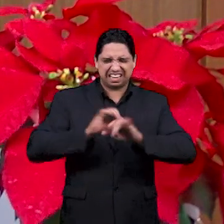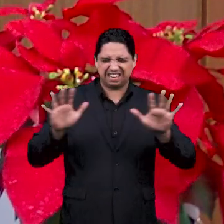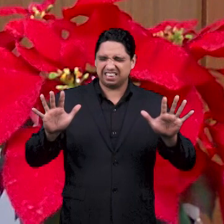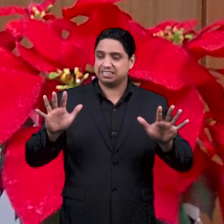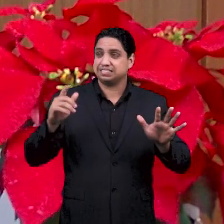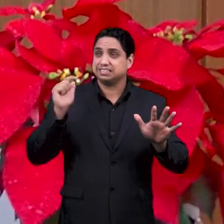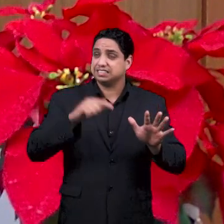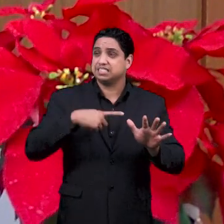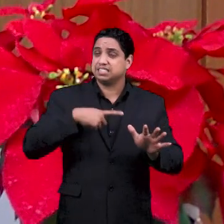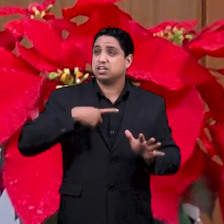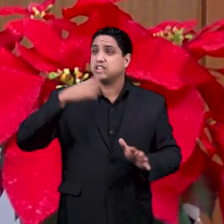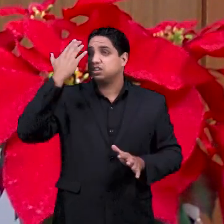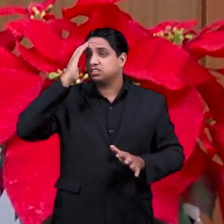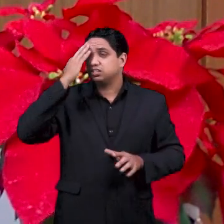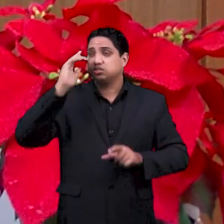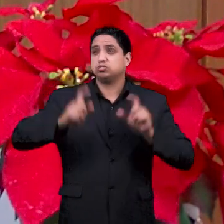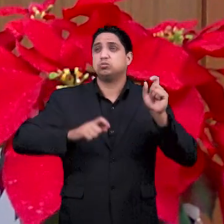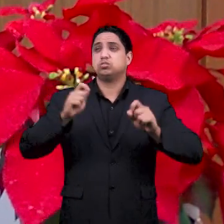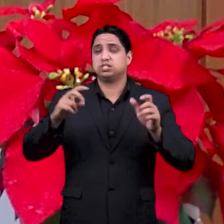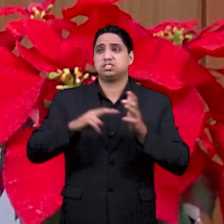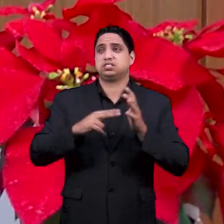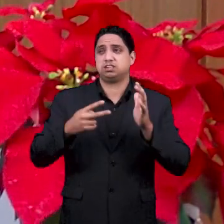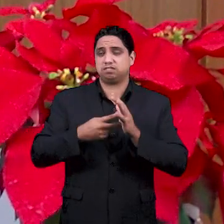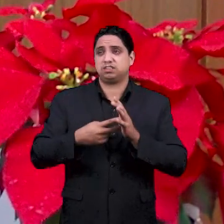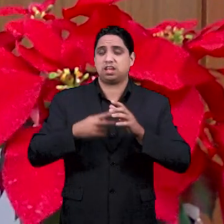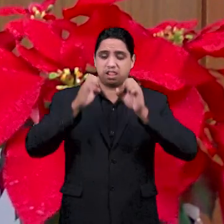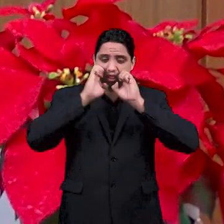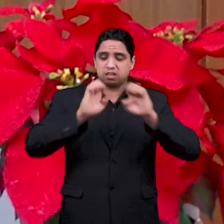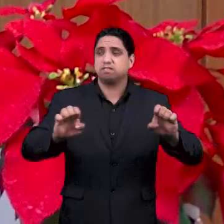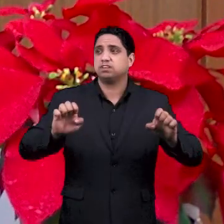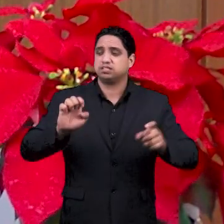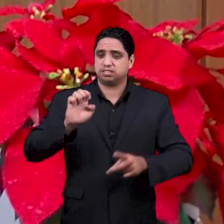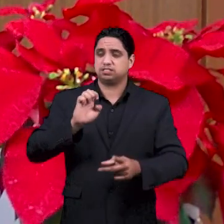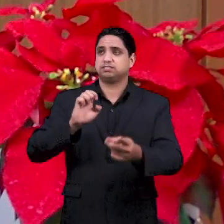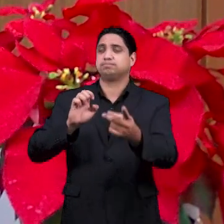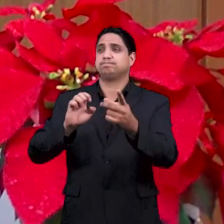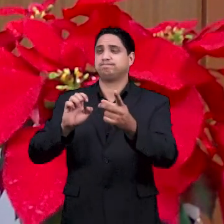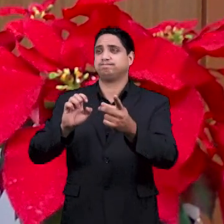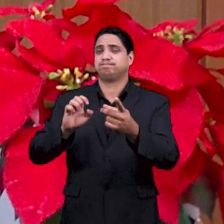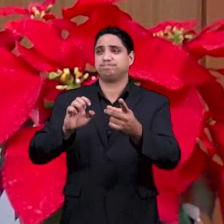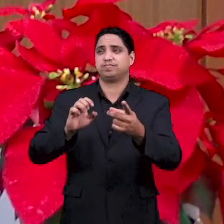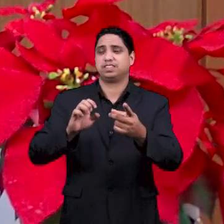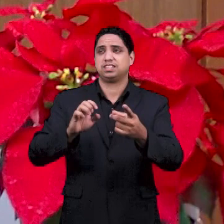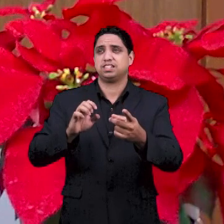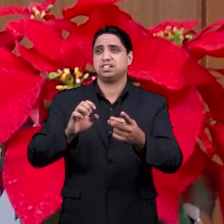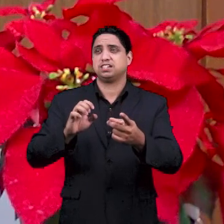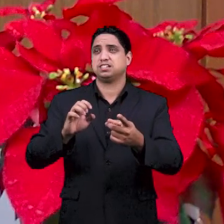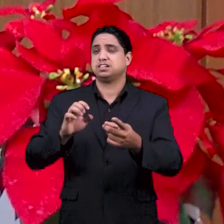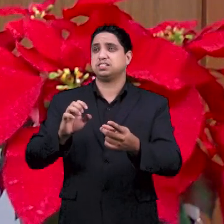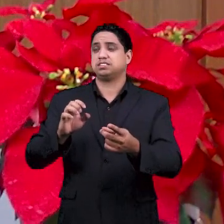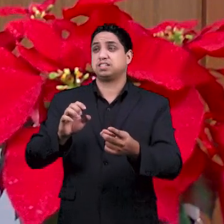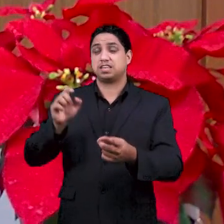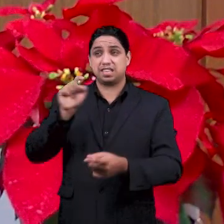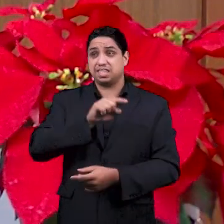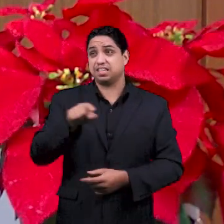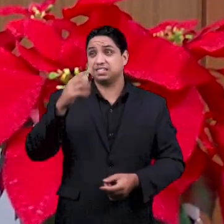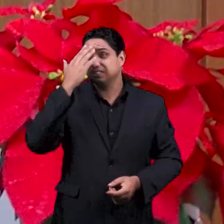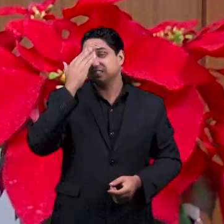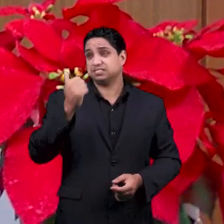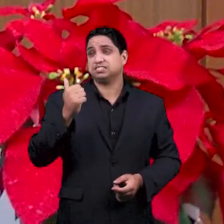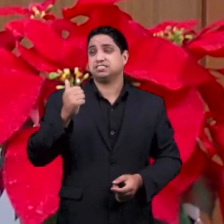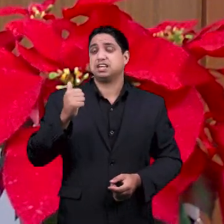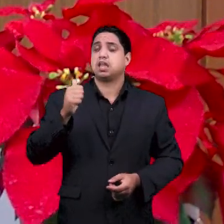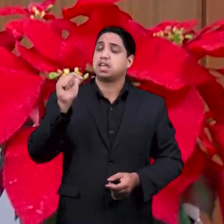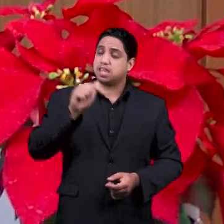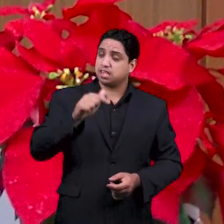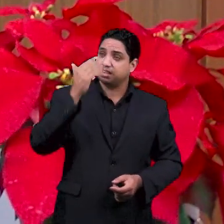стало ясно, чтобы они могли понять о Евангелии вечном и чтобы знали